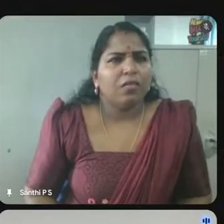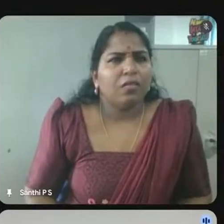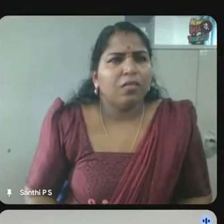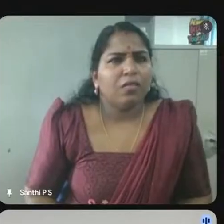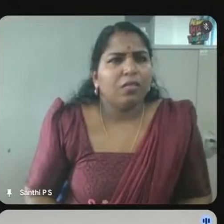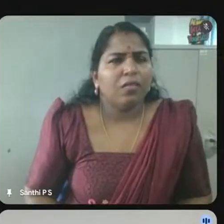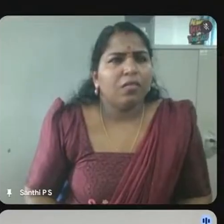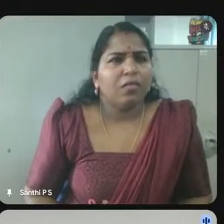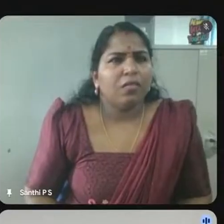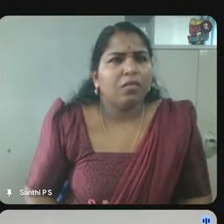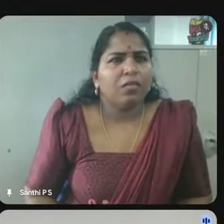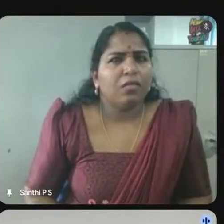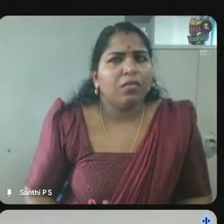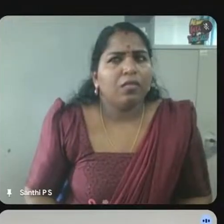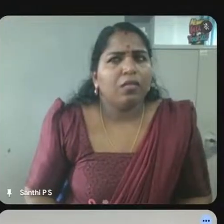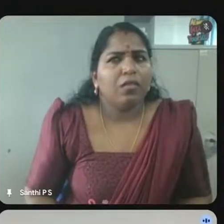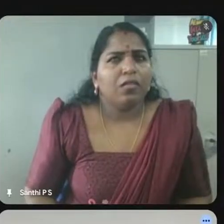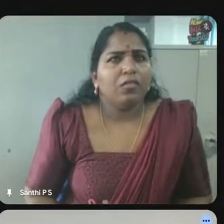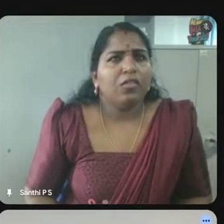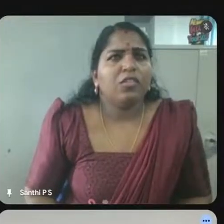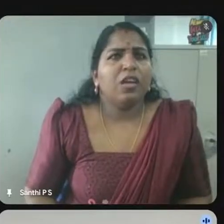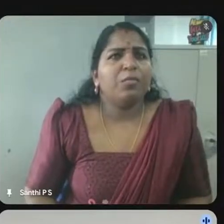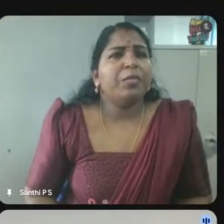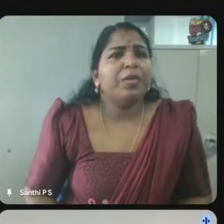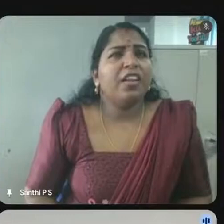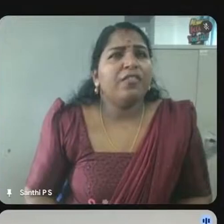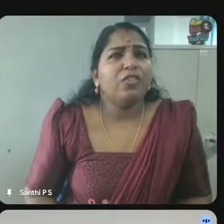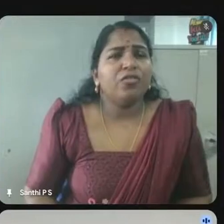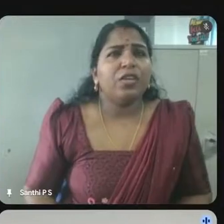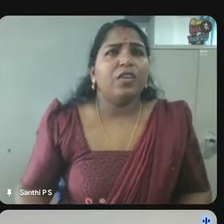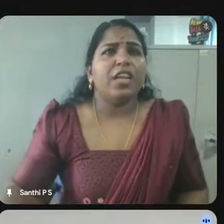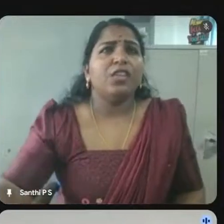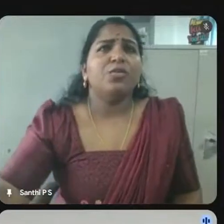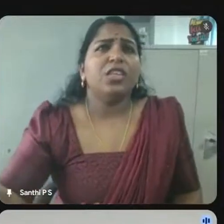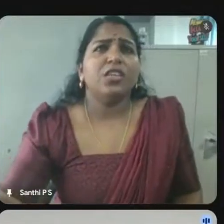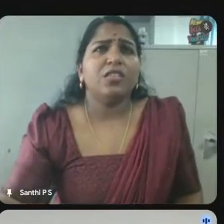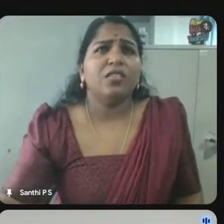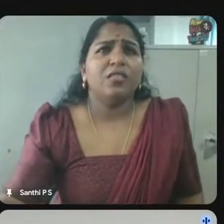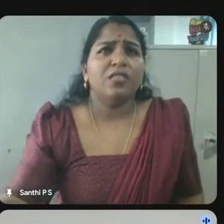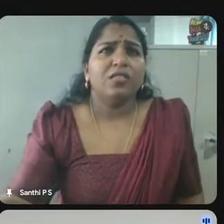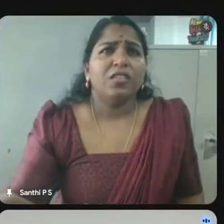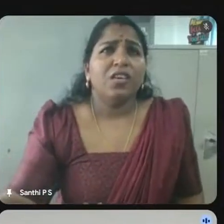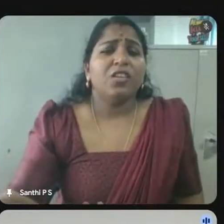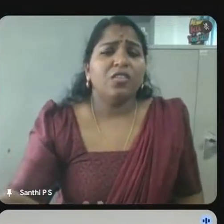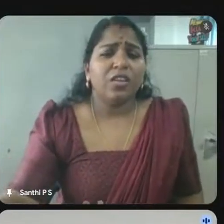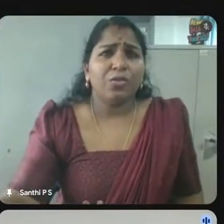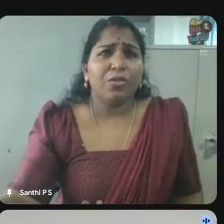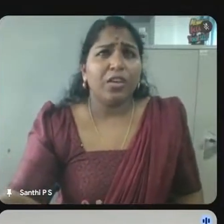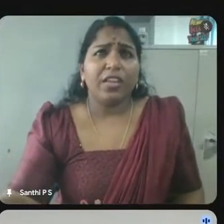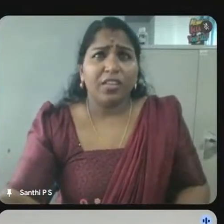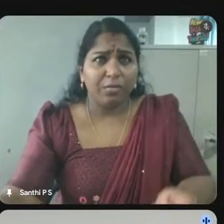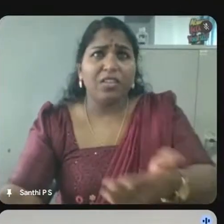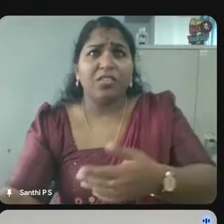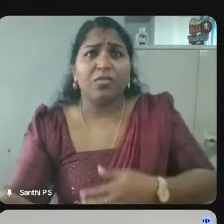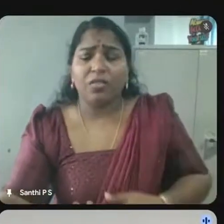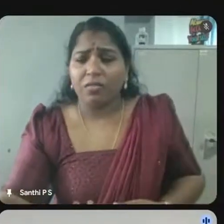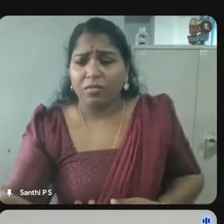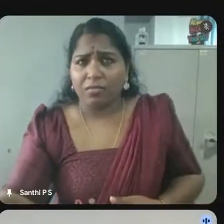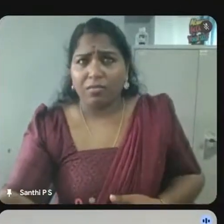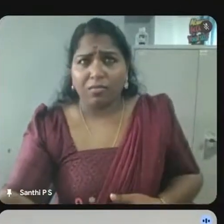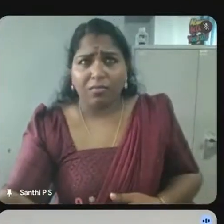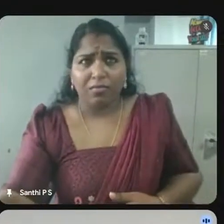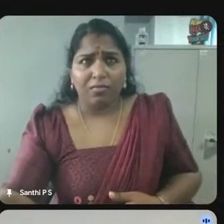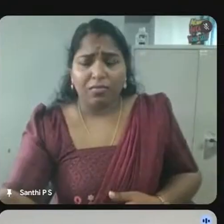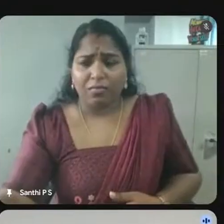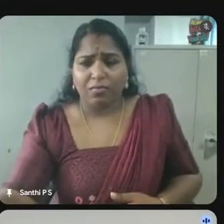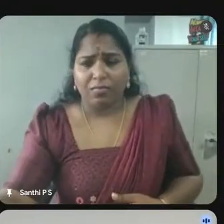കണ്ണിന്റെ പ്രഷർ എത്ര വരെ ആകാം എന്നാണ് ചോദിച്ചിട്ടുള്ളത്. കണ്ണിന്റെ നോർമൽ പ്രഷർ 10 മുതൽ 20 വരെയാണ്. 22-ൽ കൂടുമ്പോഴാണ് നമ്മൾ ഗ്ലോക്കോമ